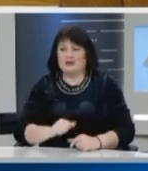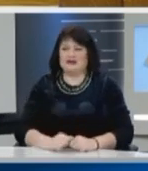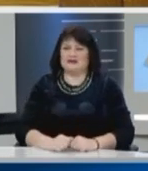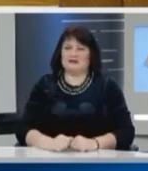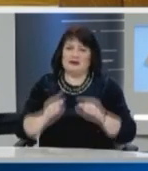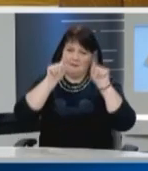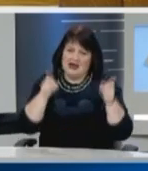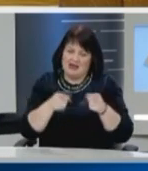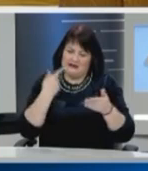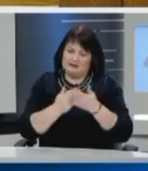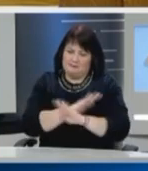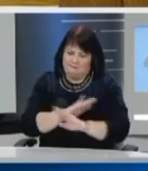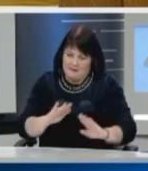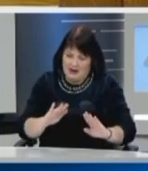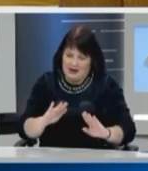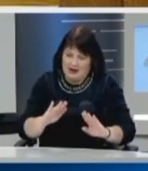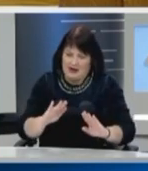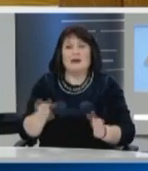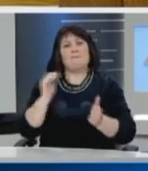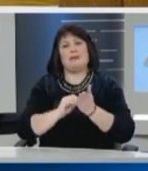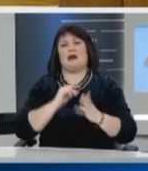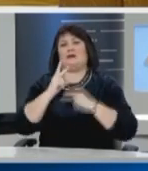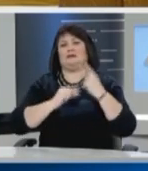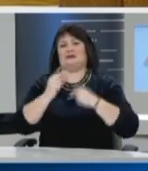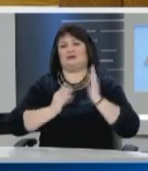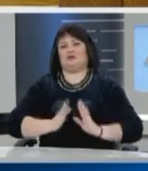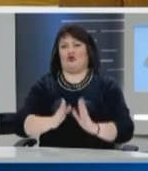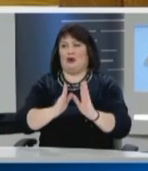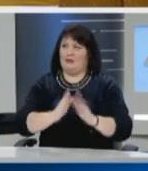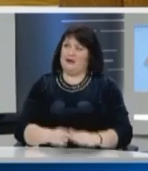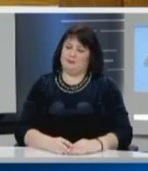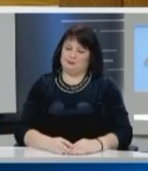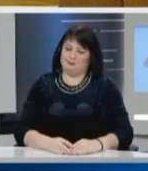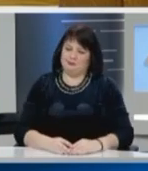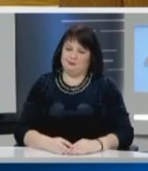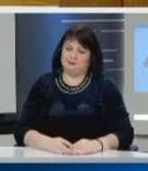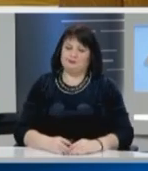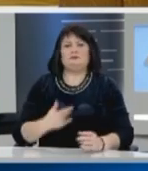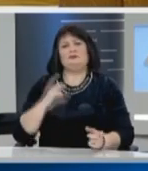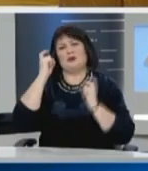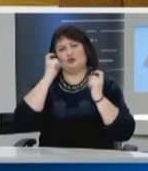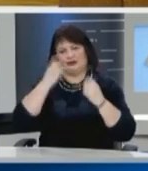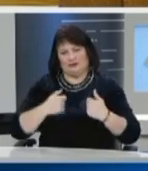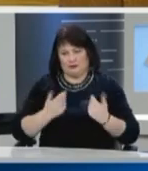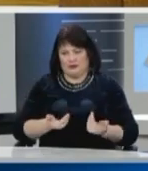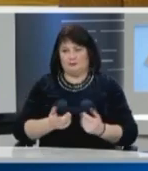όμως παρένθεση και επιστρέφω στον βασικό ερμηνεύω της σκέψης μου.